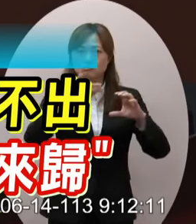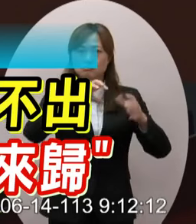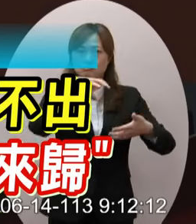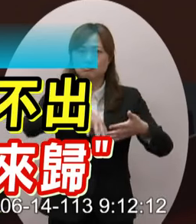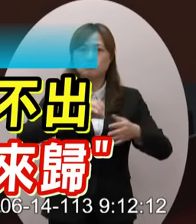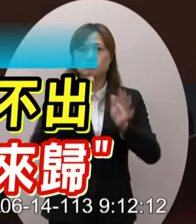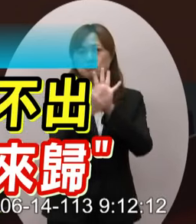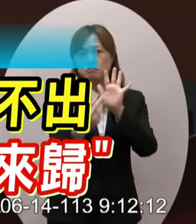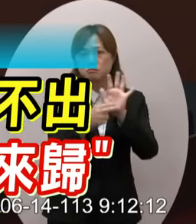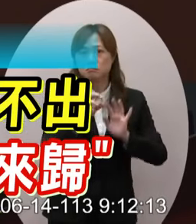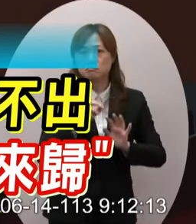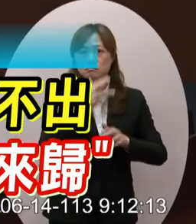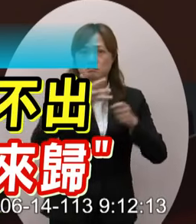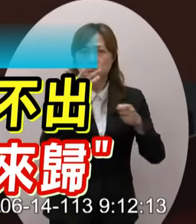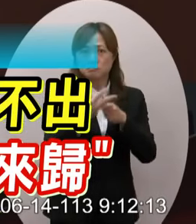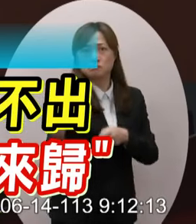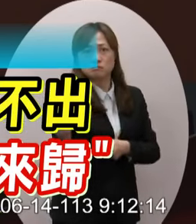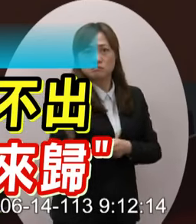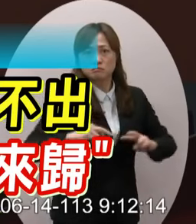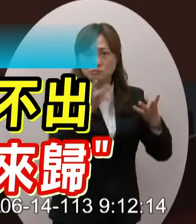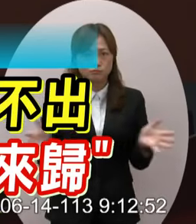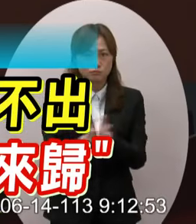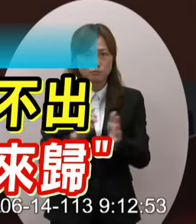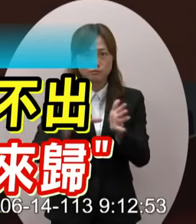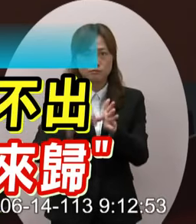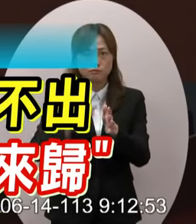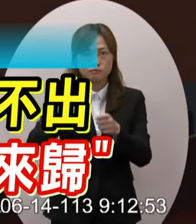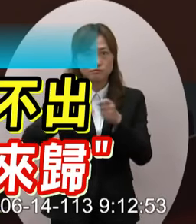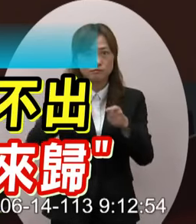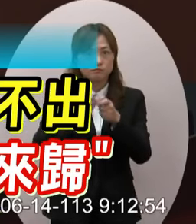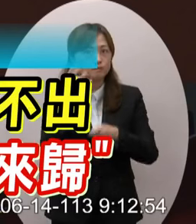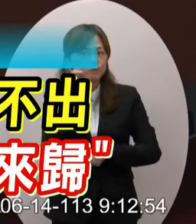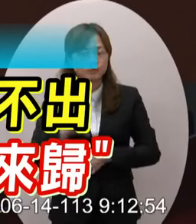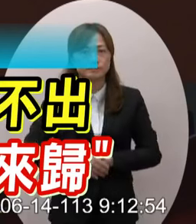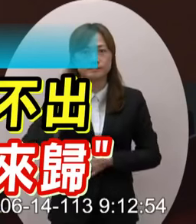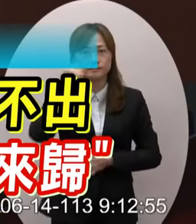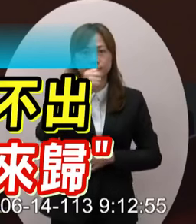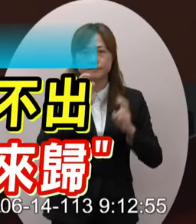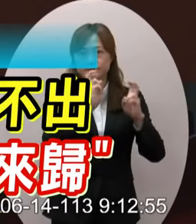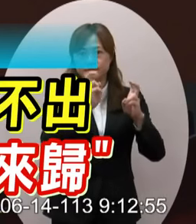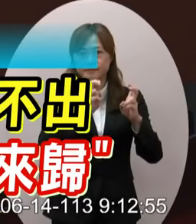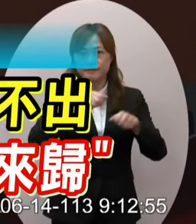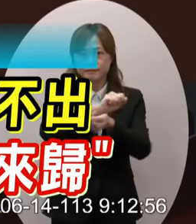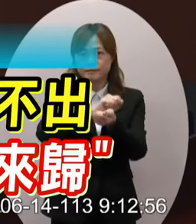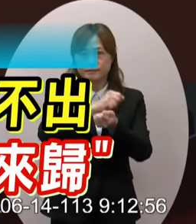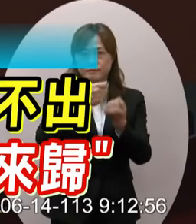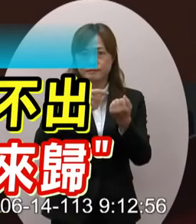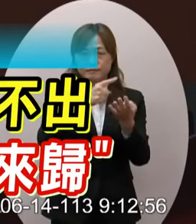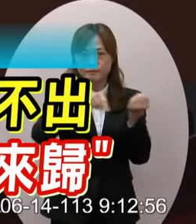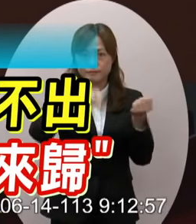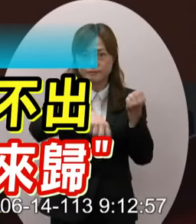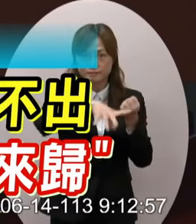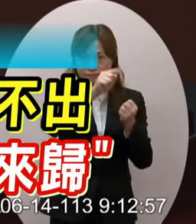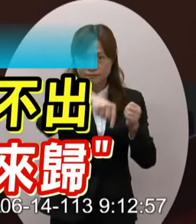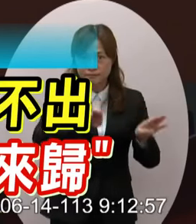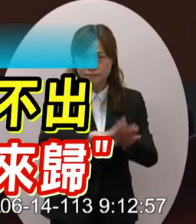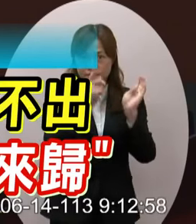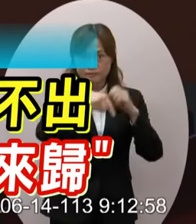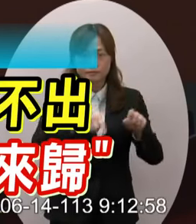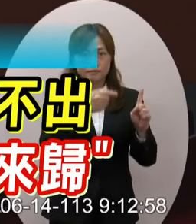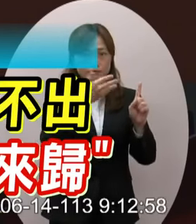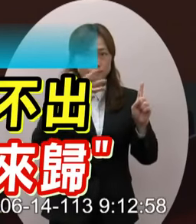为法案太难，所以写不出来。台湾第一条捷运木栅线，自1988年动